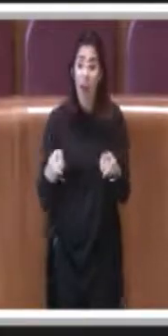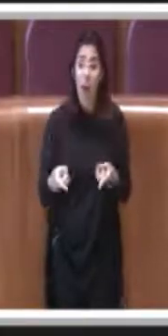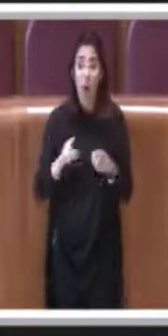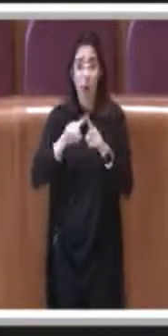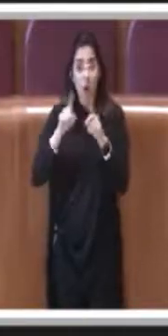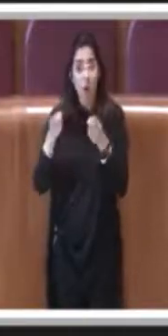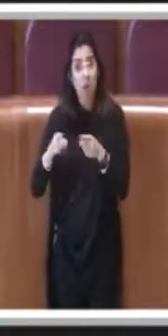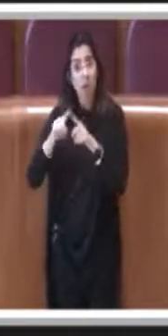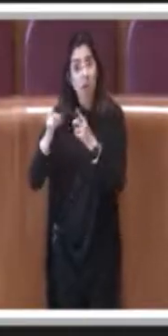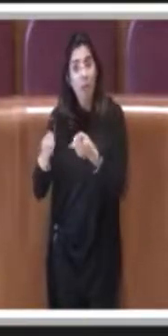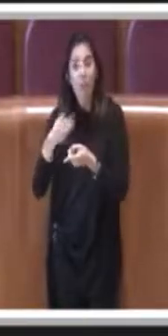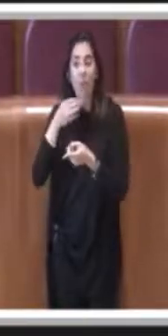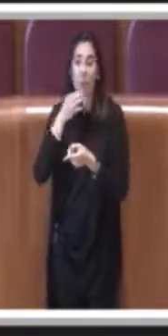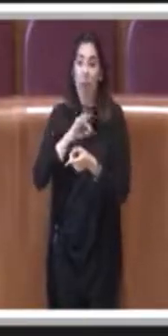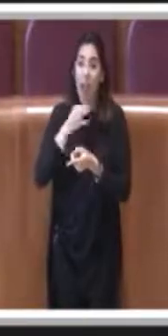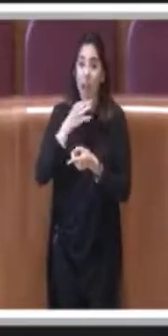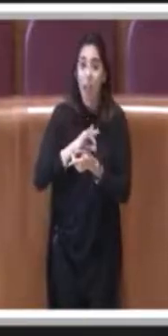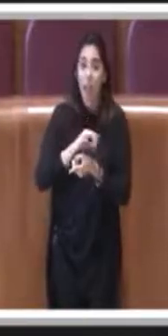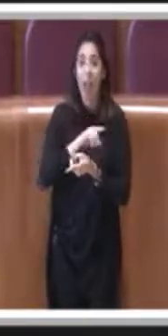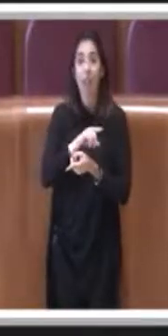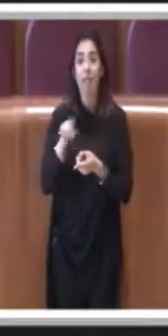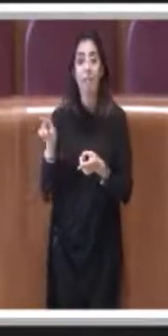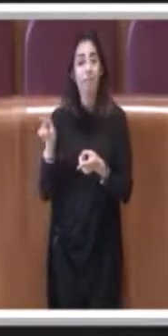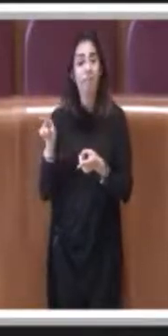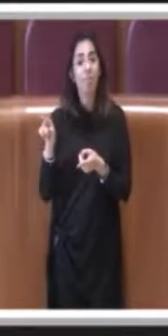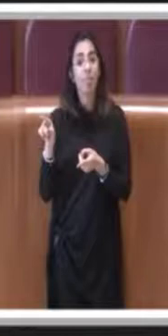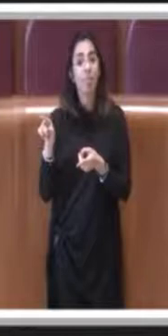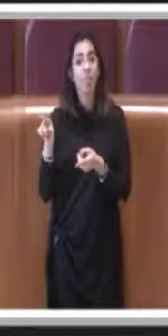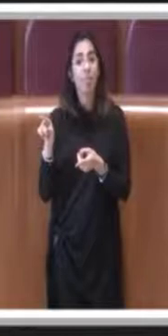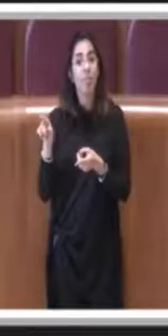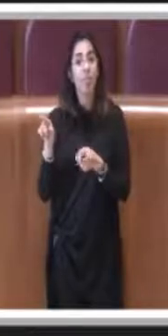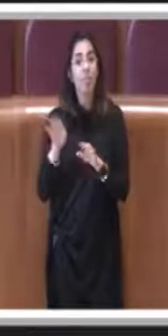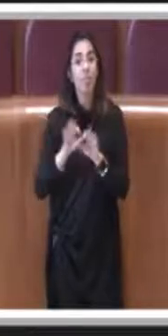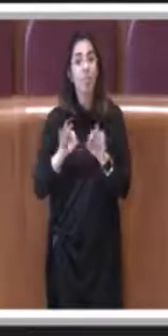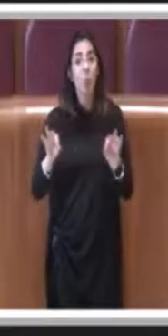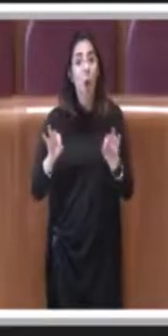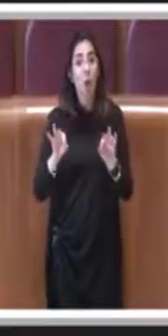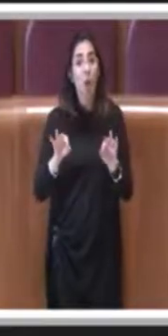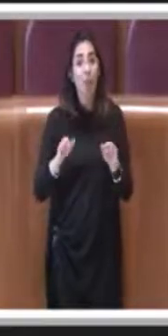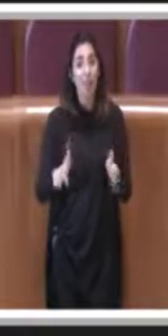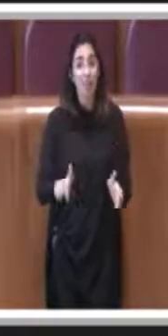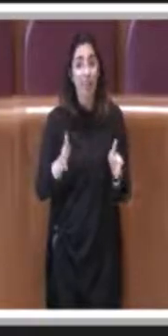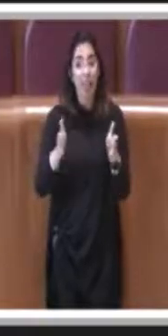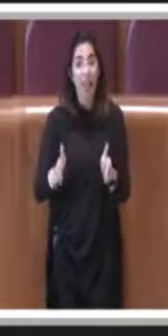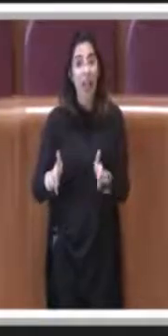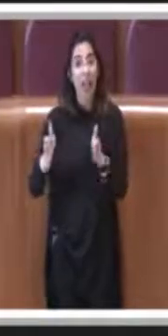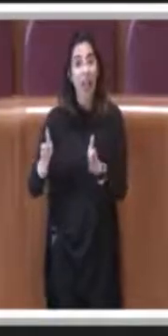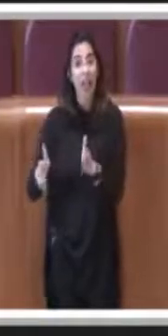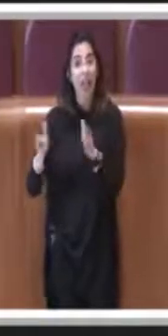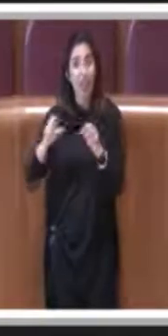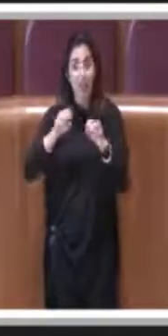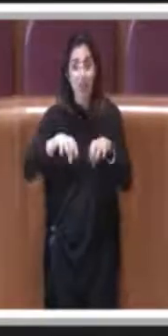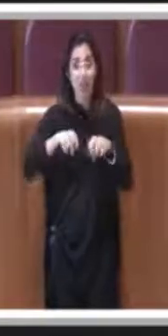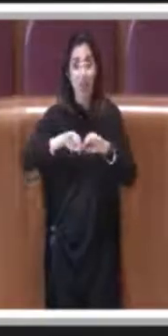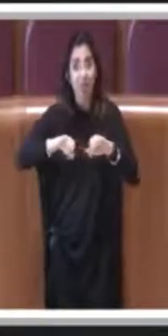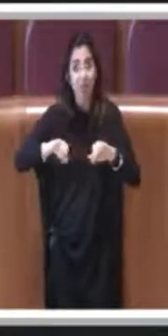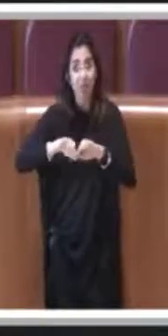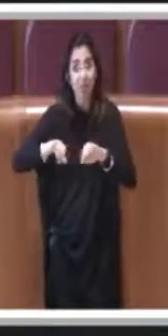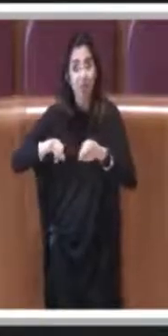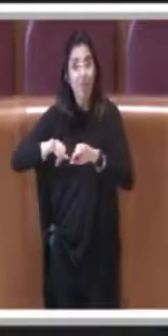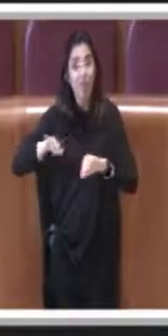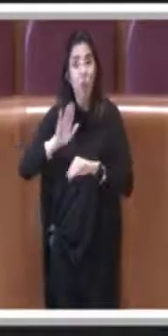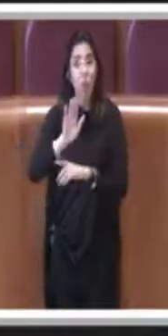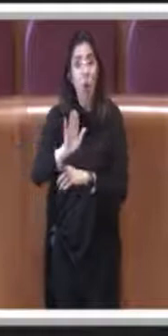tendenzialmente le attività commerciali non tengono i secchi, loro secchi differenziati per i